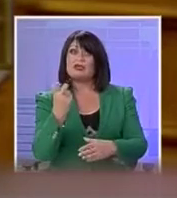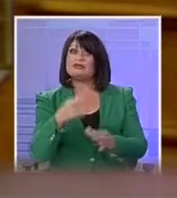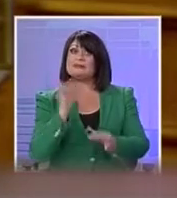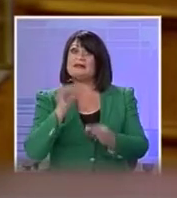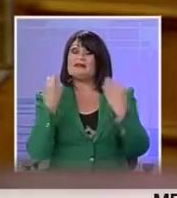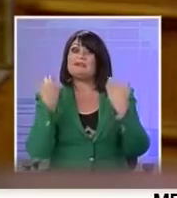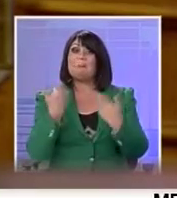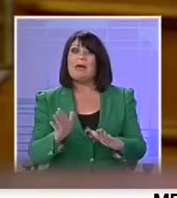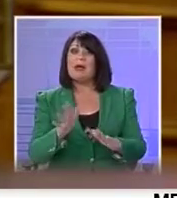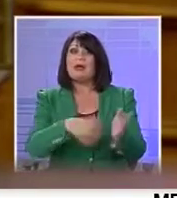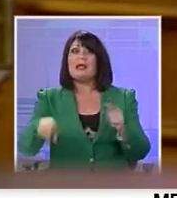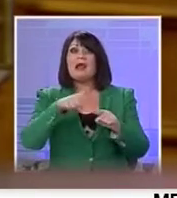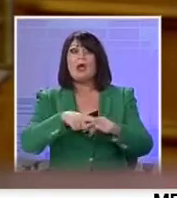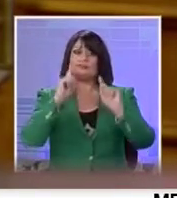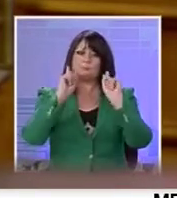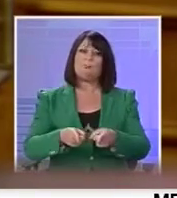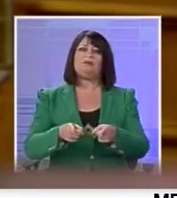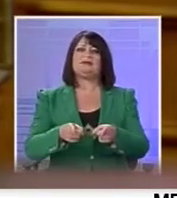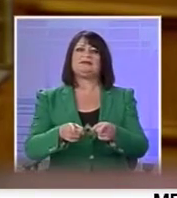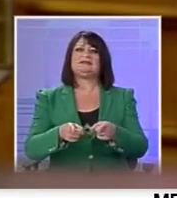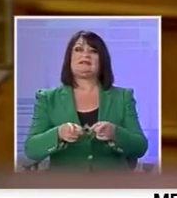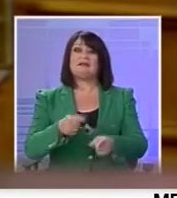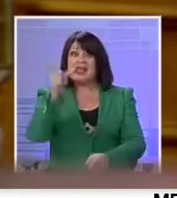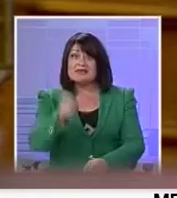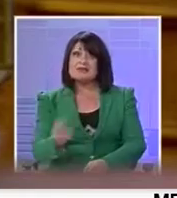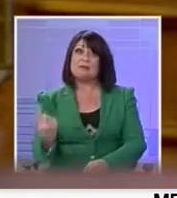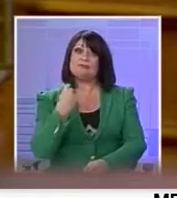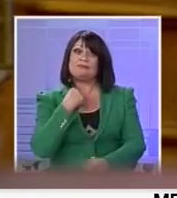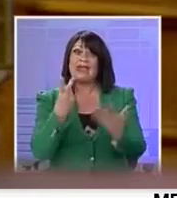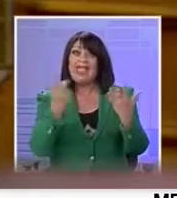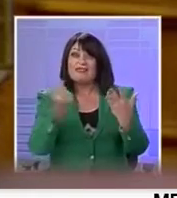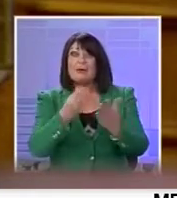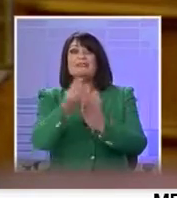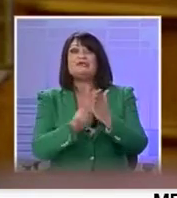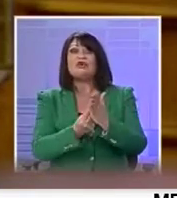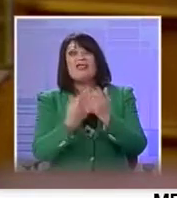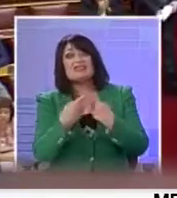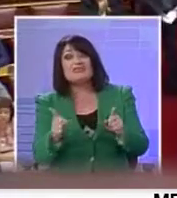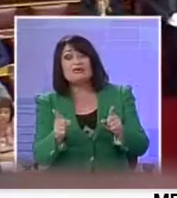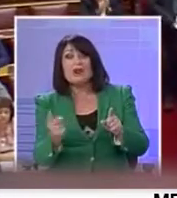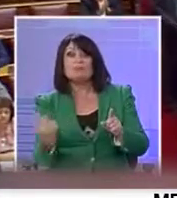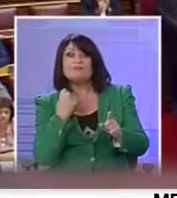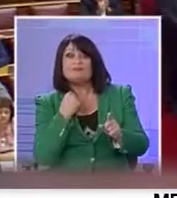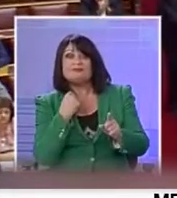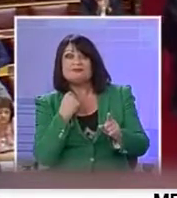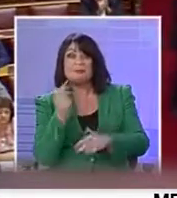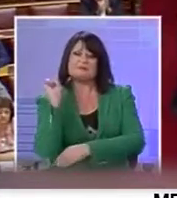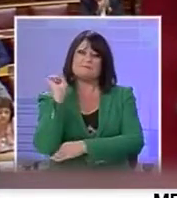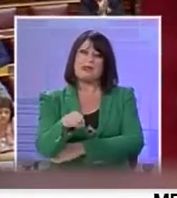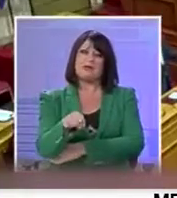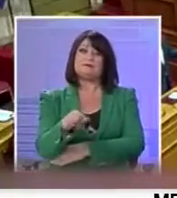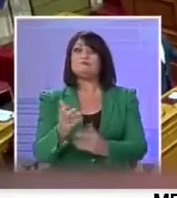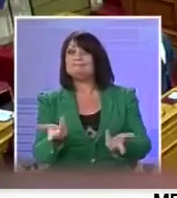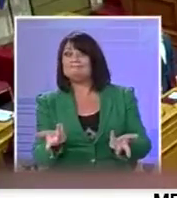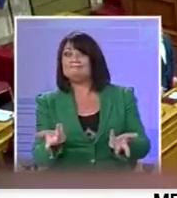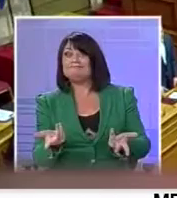Ο Πρωθυπουργός, με την τοποθέτηση του οποίου ολοκληρώθηκε η συζήτηση, έθεσε ως πρώτο στόχο την ολοκλήρωση της αξιολόγησης εντός του Νοεμβρίου, ανακεφαλαιοποίηση